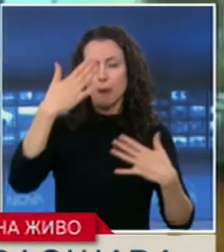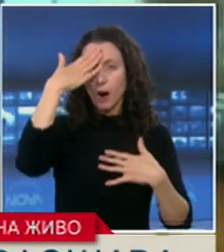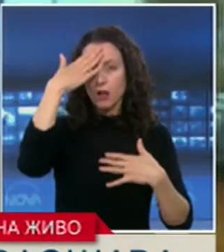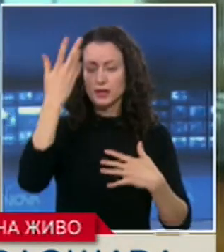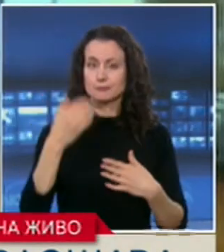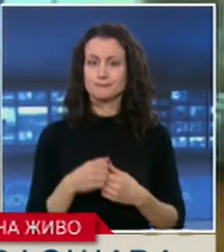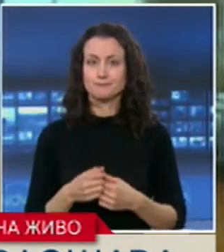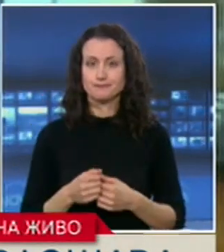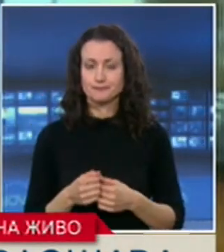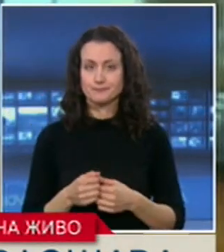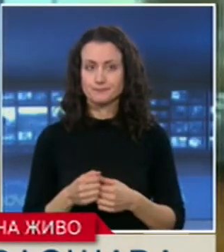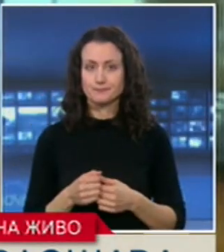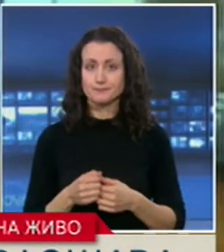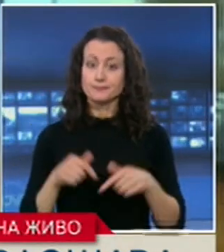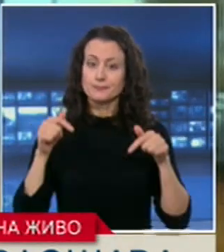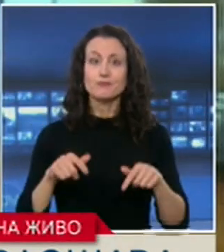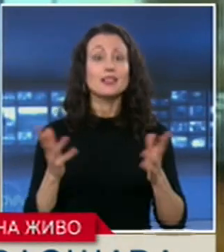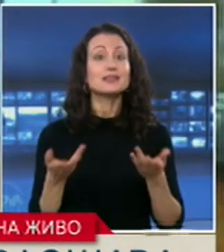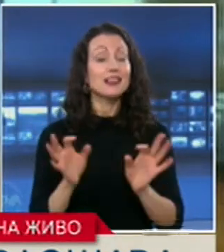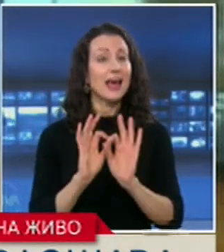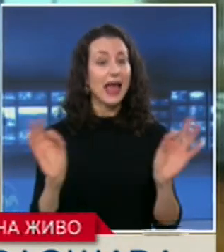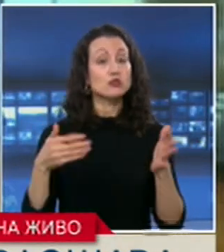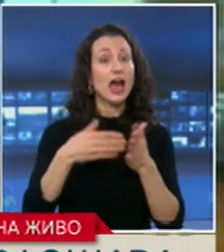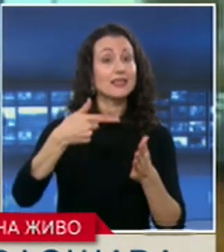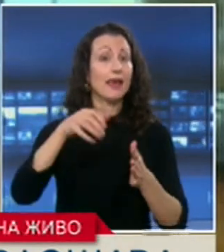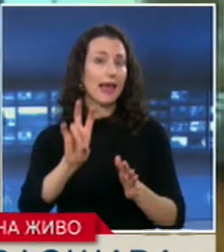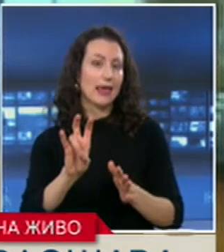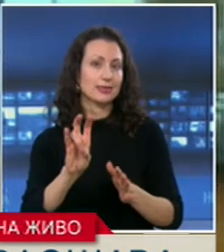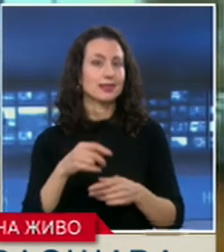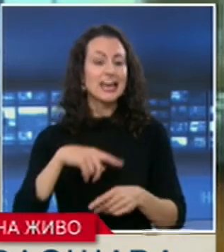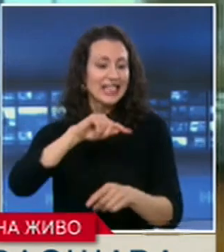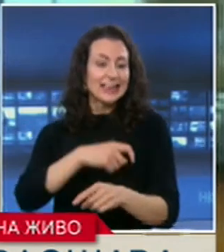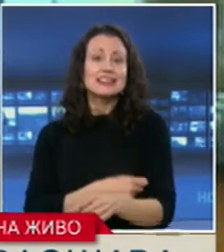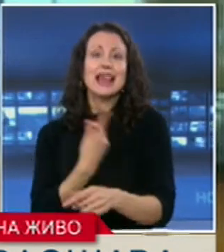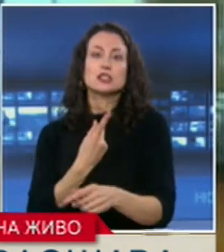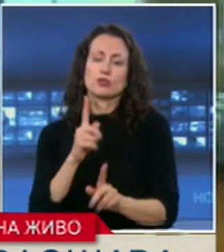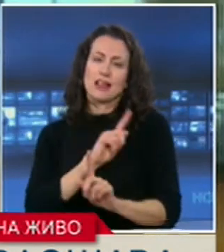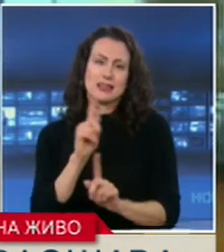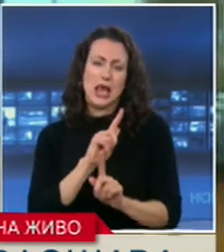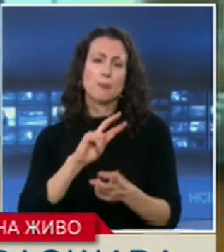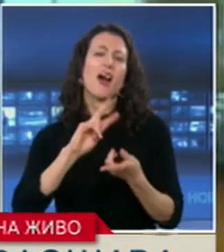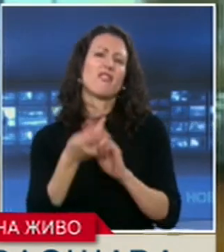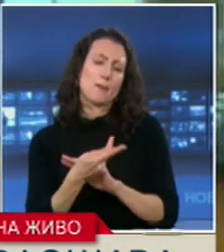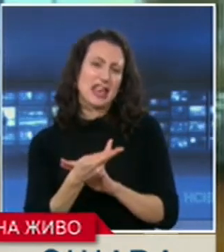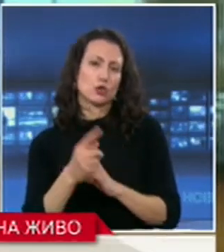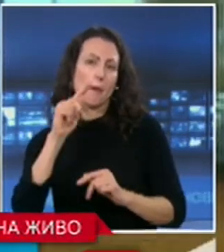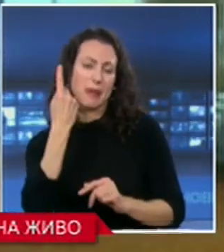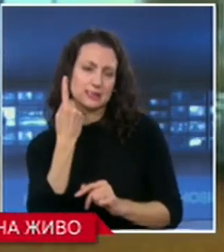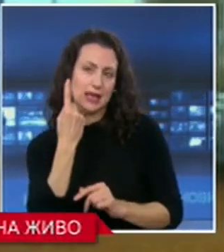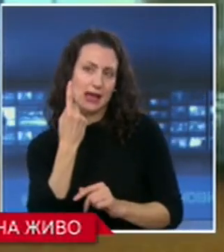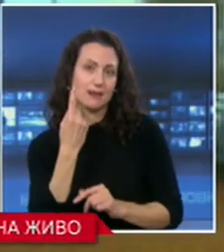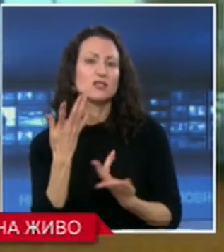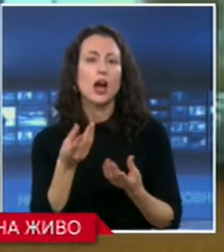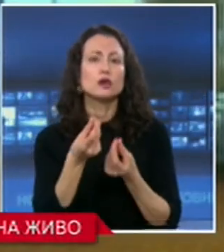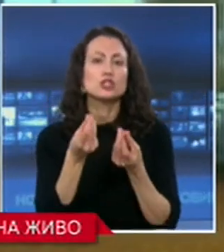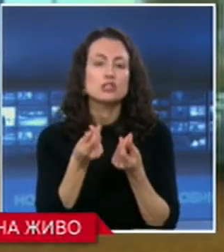Днес стана ясно, че антигенните тестове няма да се използват като алтернатива на PCR тестовете, а това означава, че